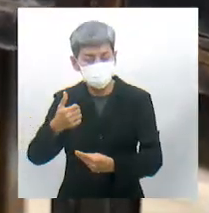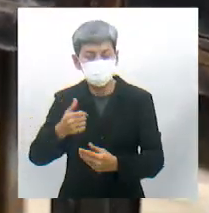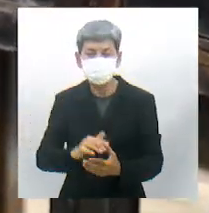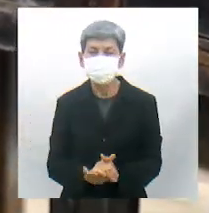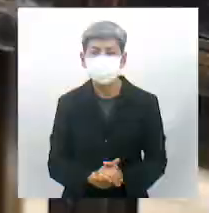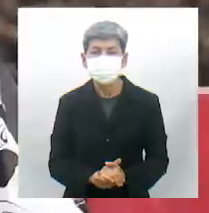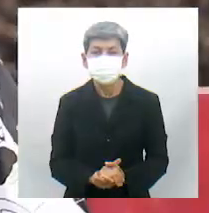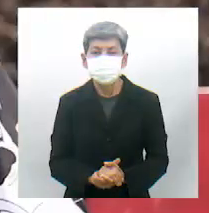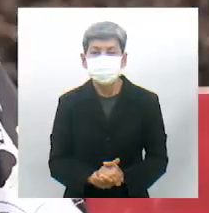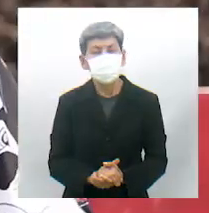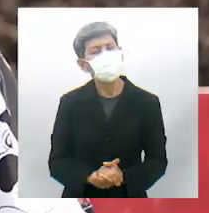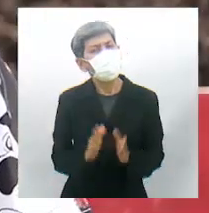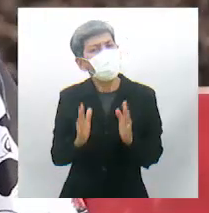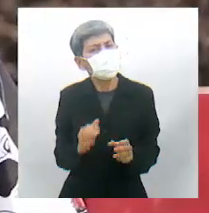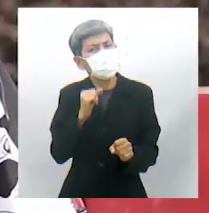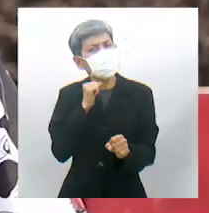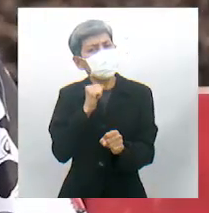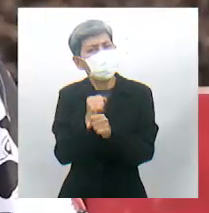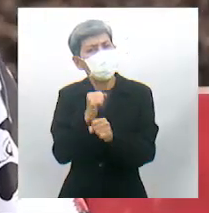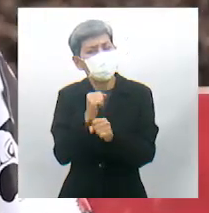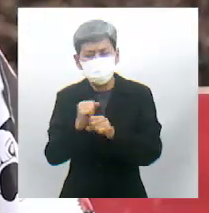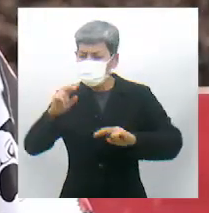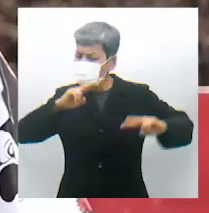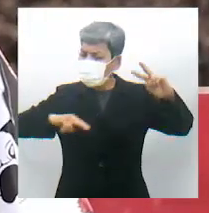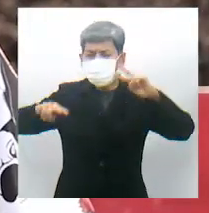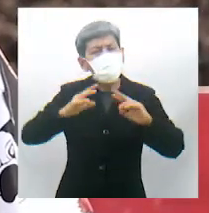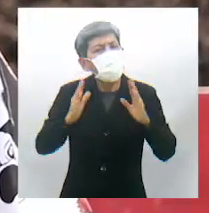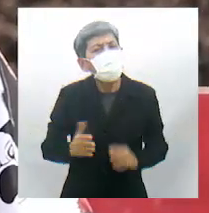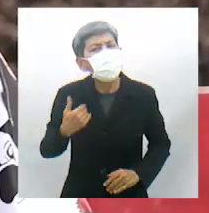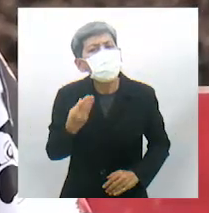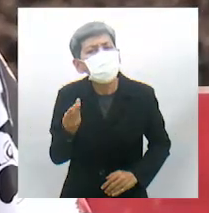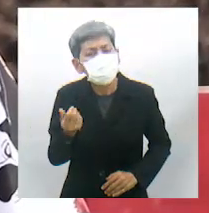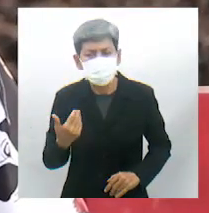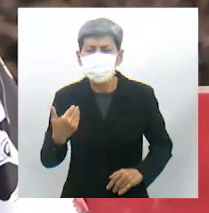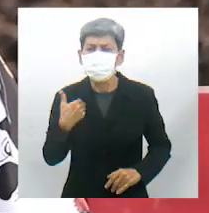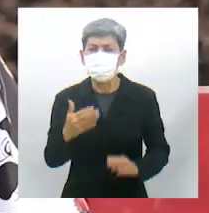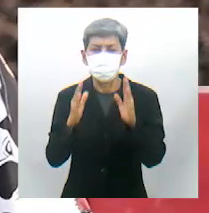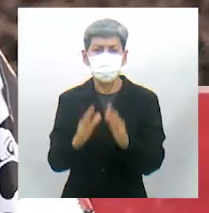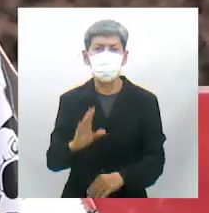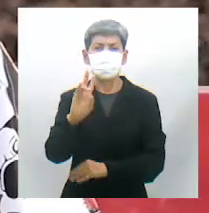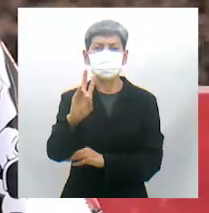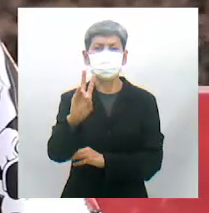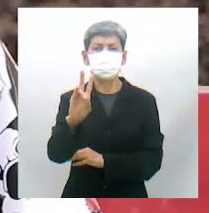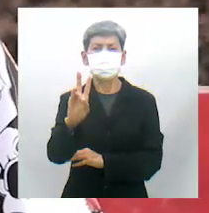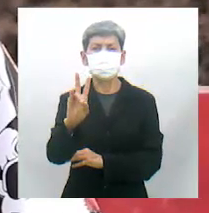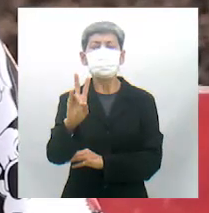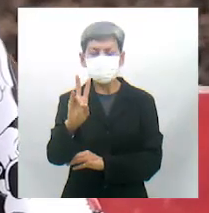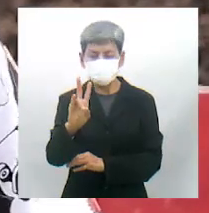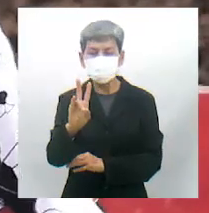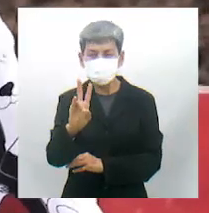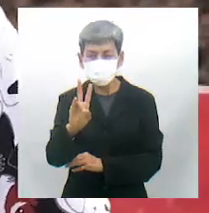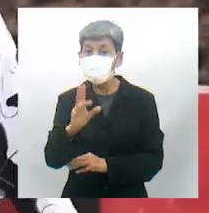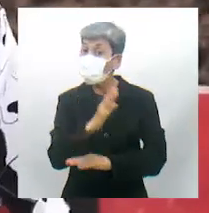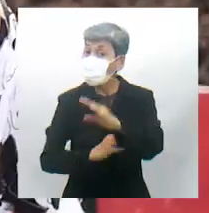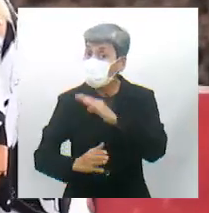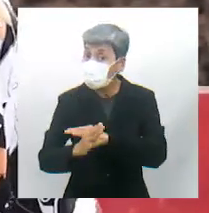อ ครับแล้วอย่างพนักงานที่ดูแลที่นี่ครับมีกี่คนครับ ก็มีอยู่นี่7คนครับ7คน 7คนนี้ประเภ